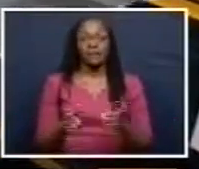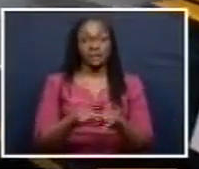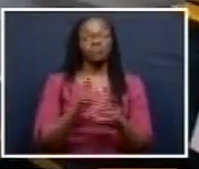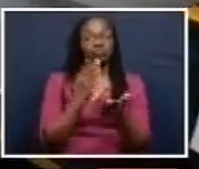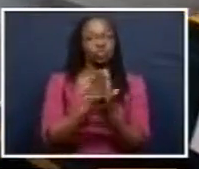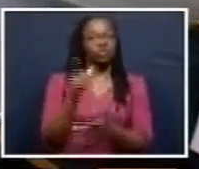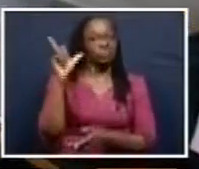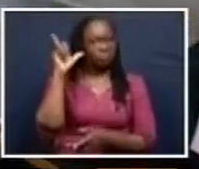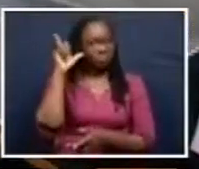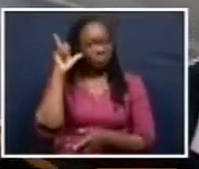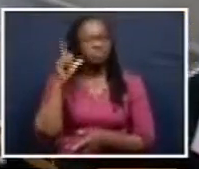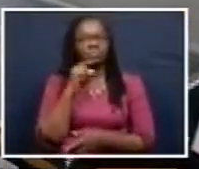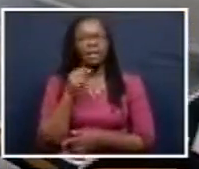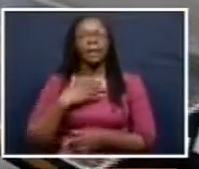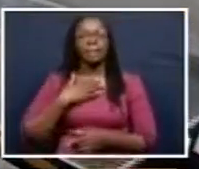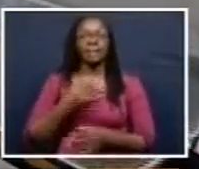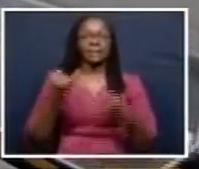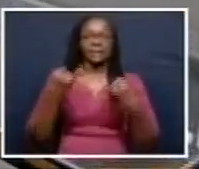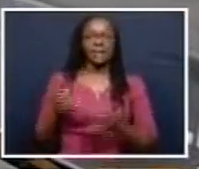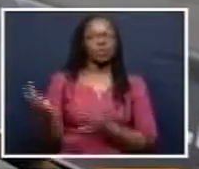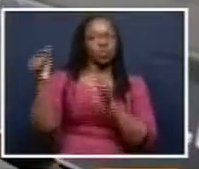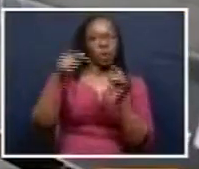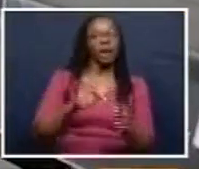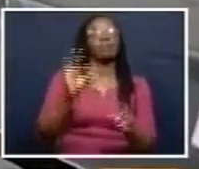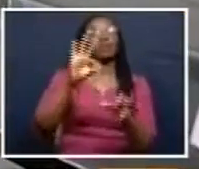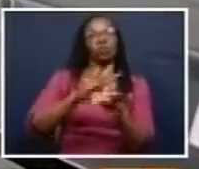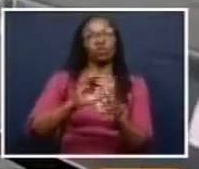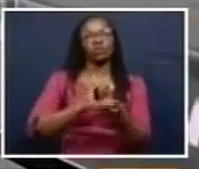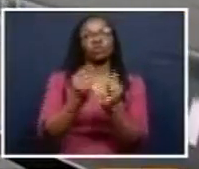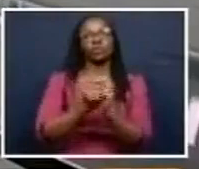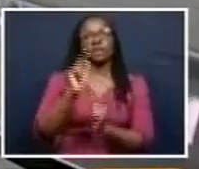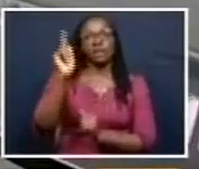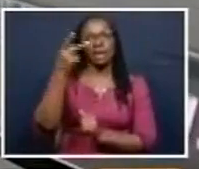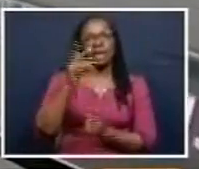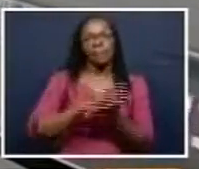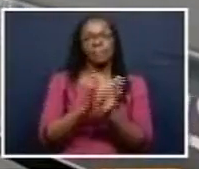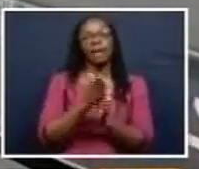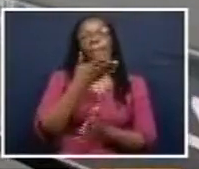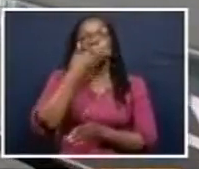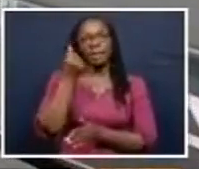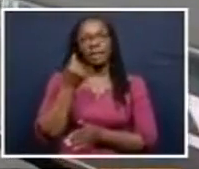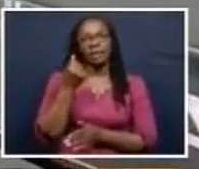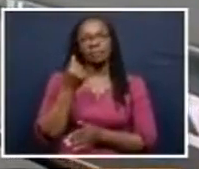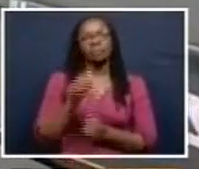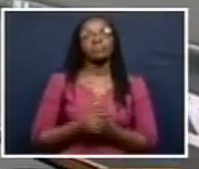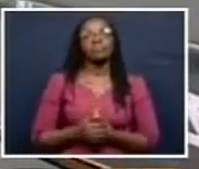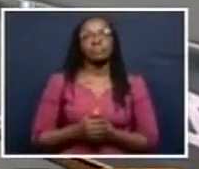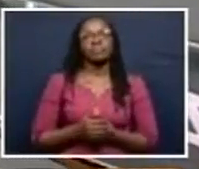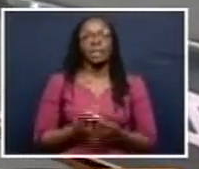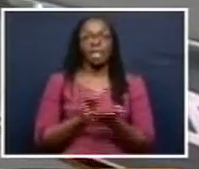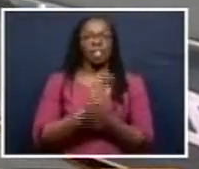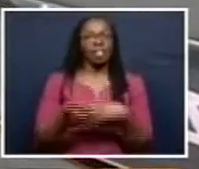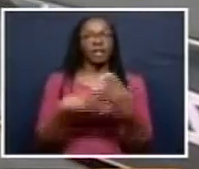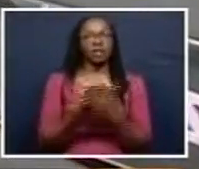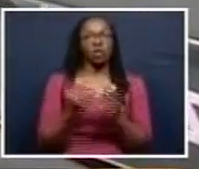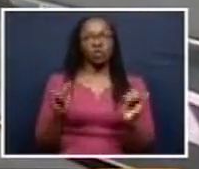yake. Mjitokeze kwa wingi na mpige kura ili mbadilishe taifa liwe mahala pazuri pa kuishi. Ni hayo tu tumeweza kukuandalia katika meza